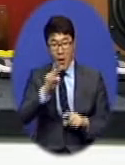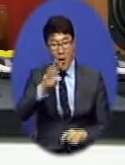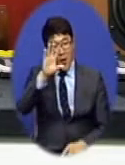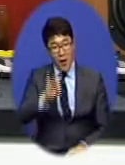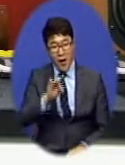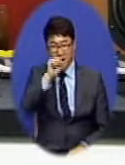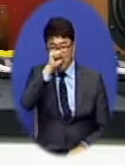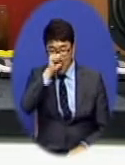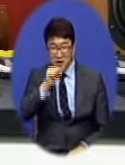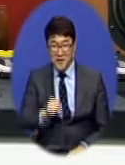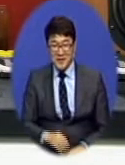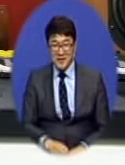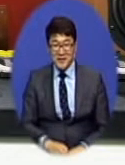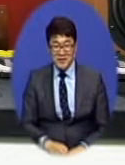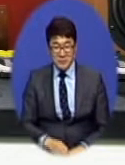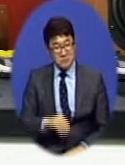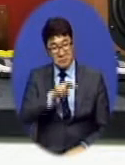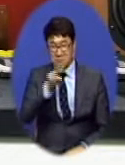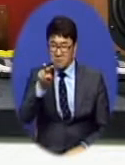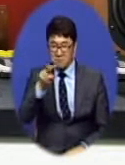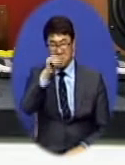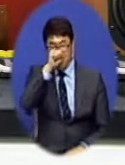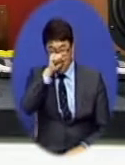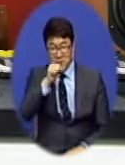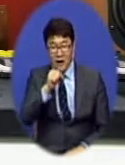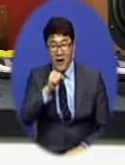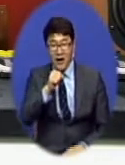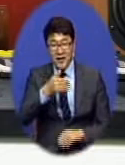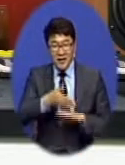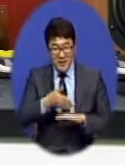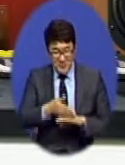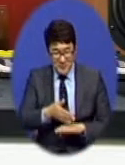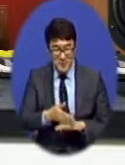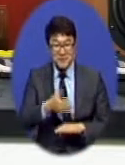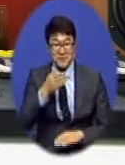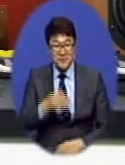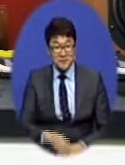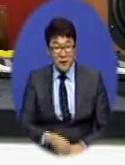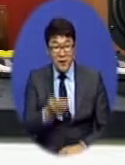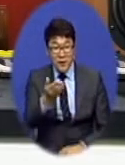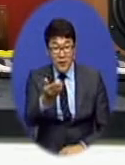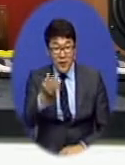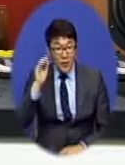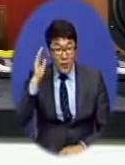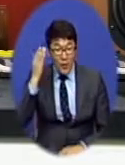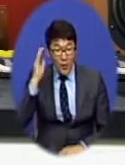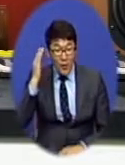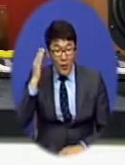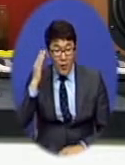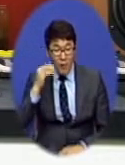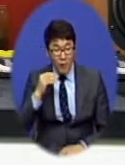네. 참, 보기 할 좋습니다. 감사합니다. 네. 고맙습니다. 구성숙님, 요즘에 네.